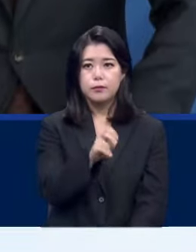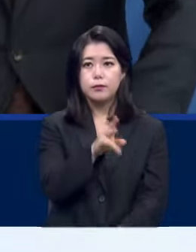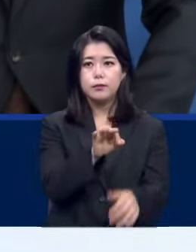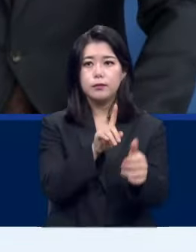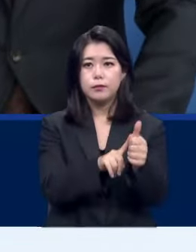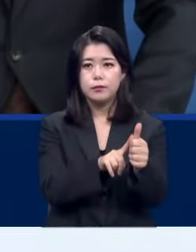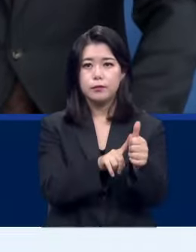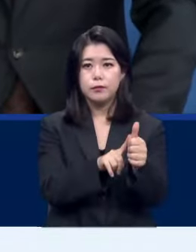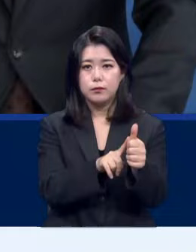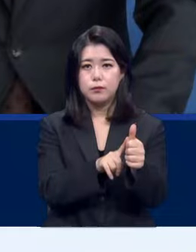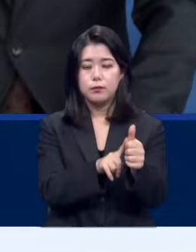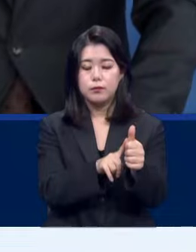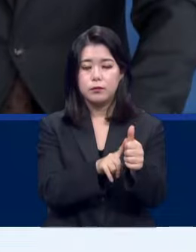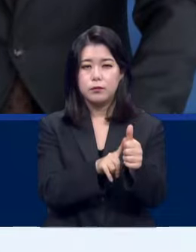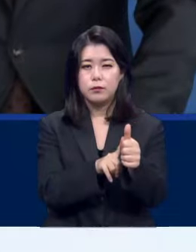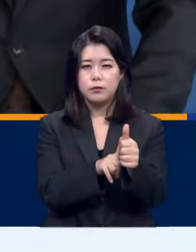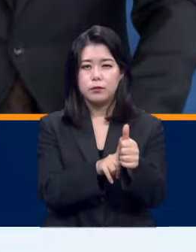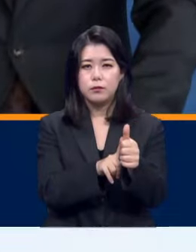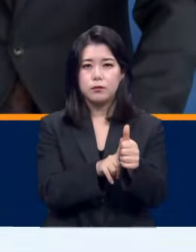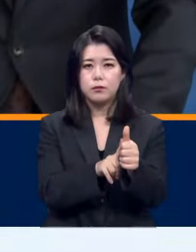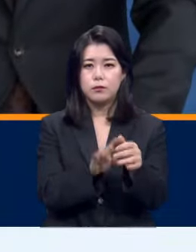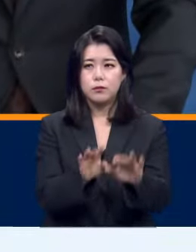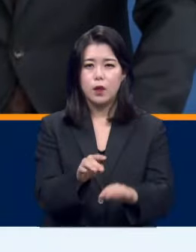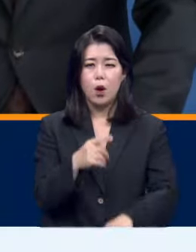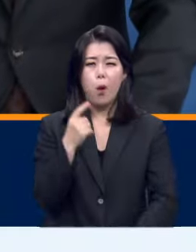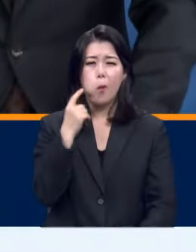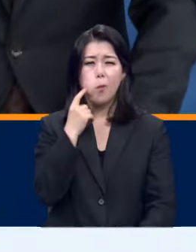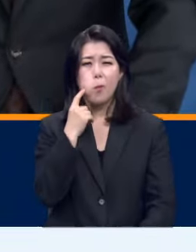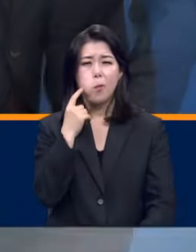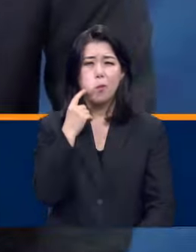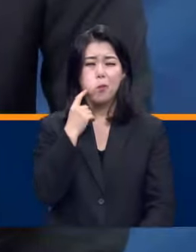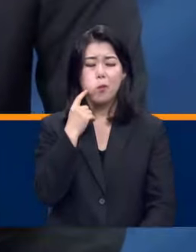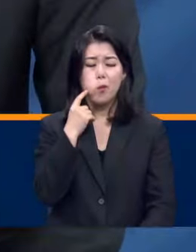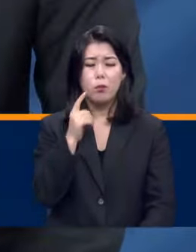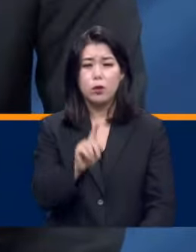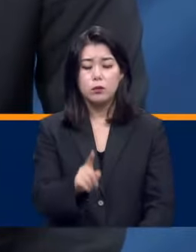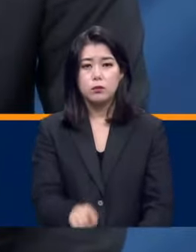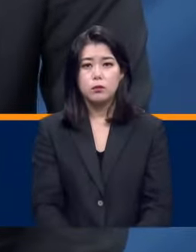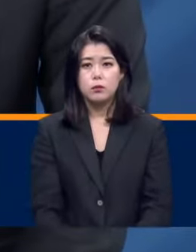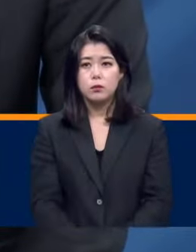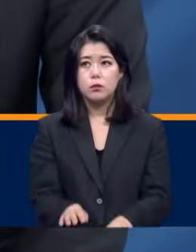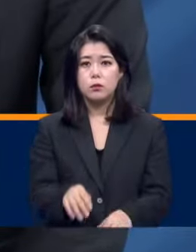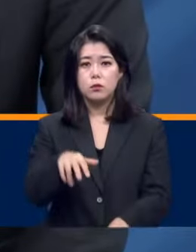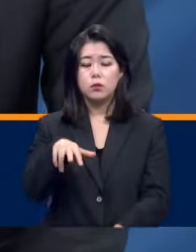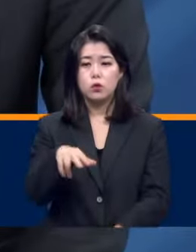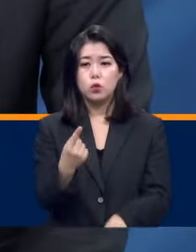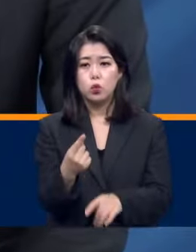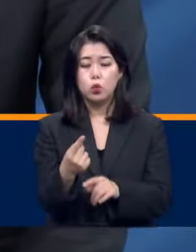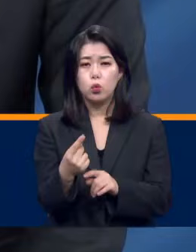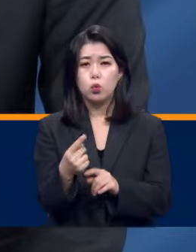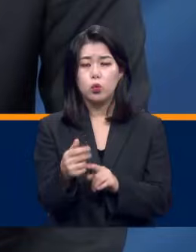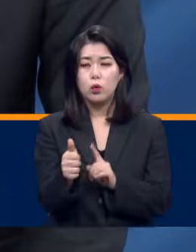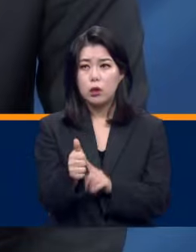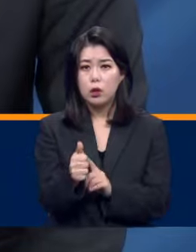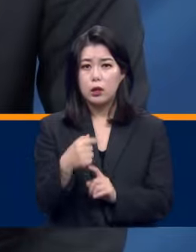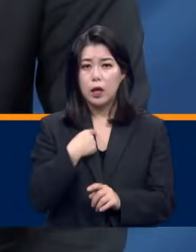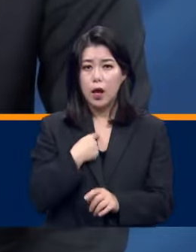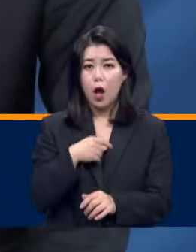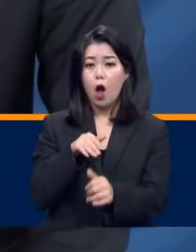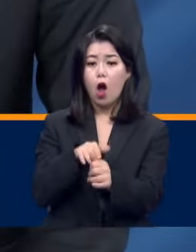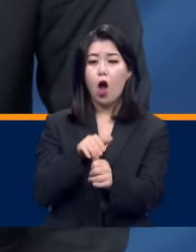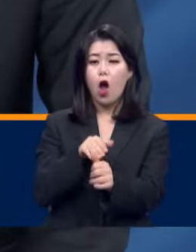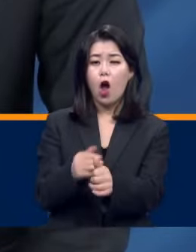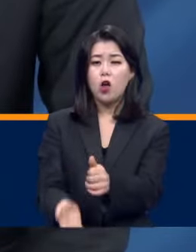씨가 왜이이 거짓말을 많이 한다라고 하냐면요 조은이 씨도 자기가 본인이 개입해서 공천을